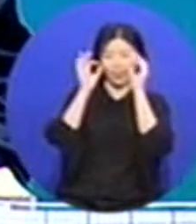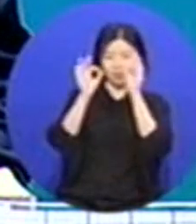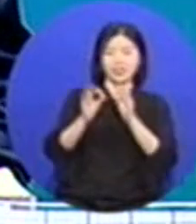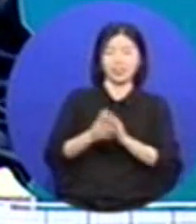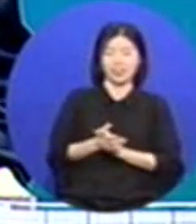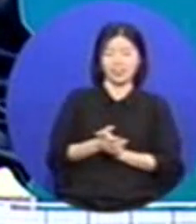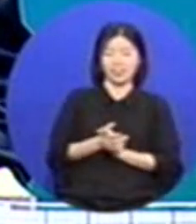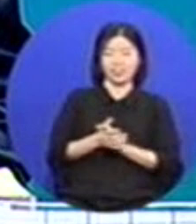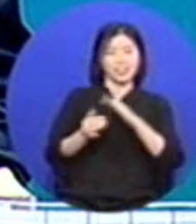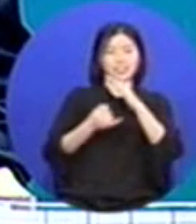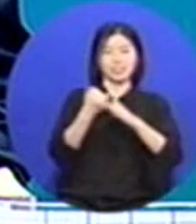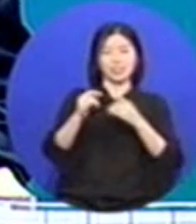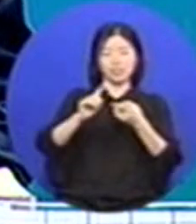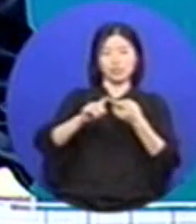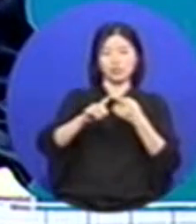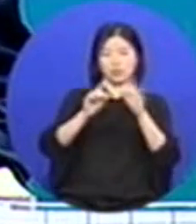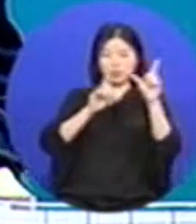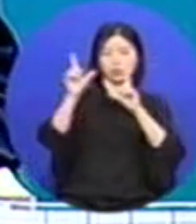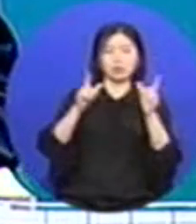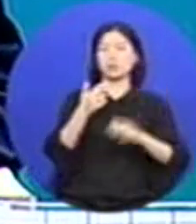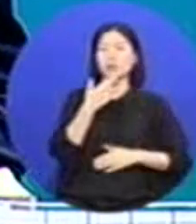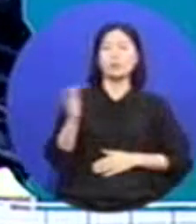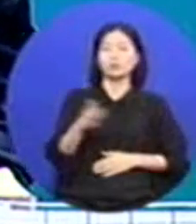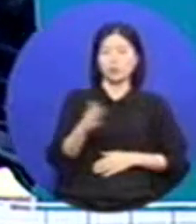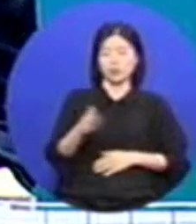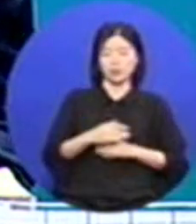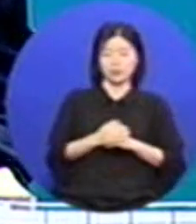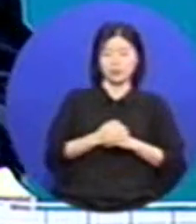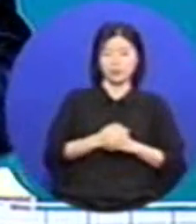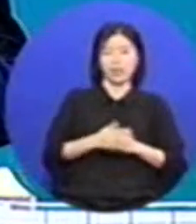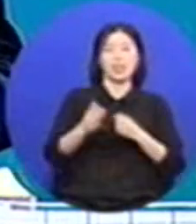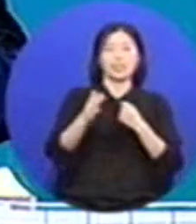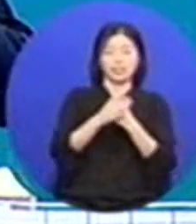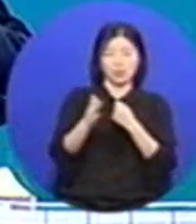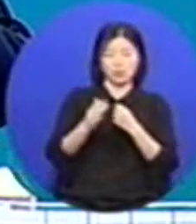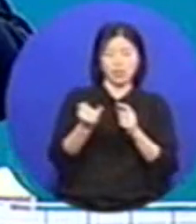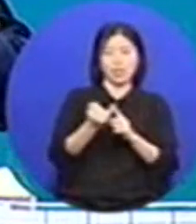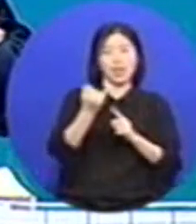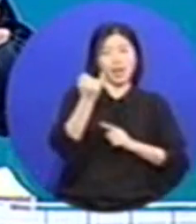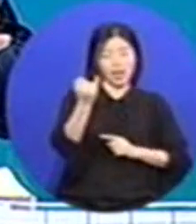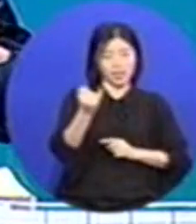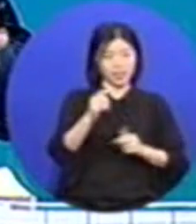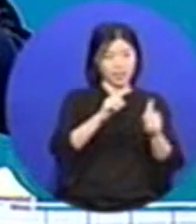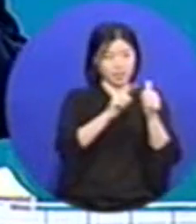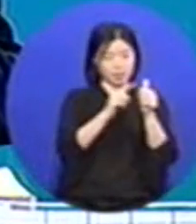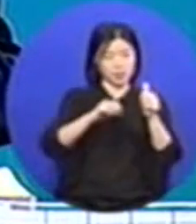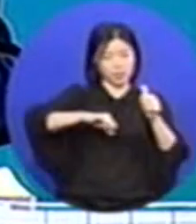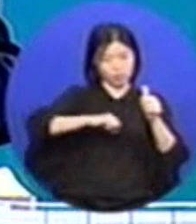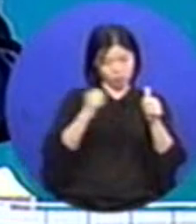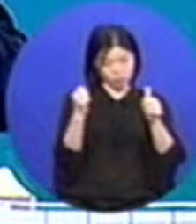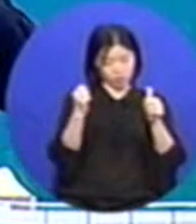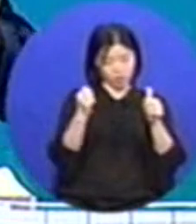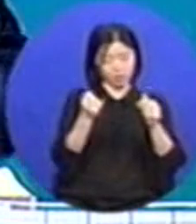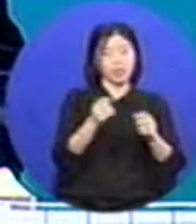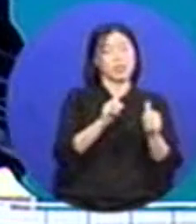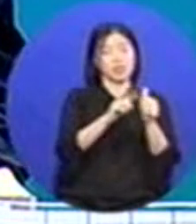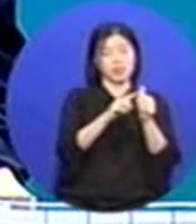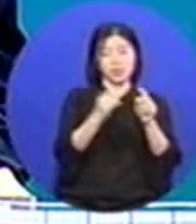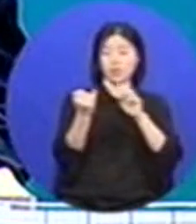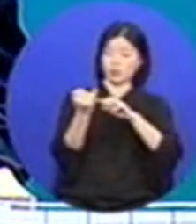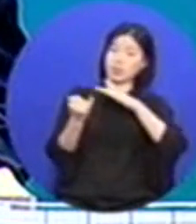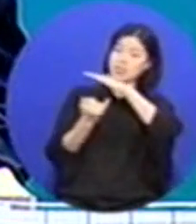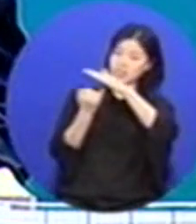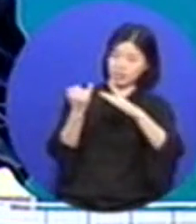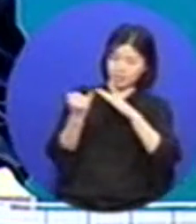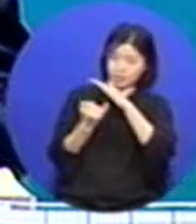사랑하지 그럼 이 아내가 남자에게 순종하는 것 남자가 아내를 사랑하는